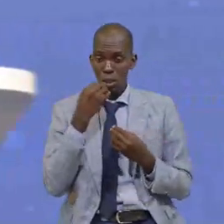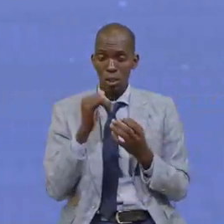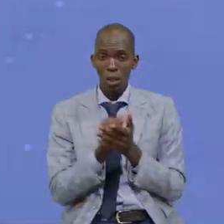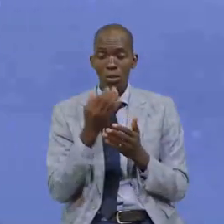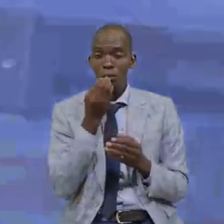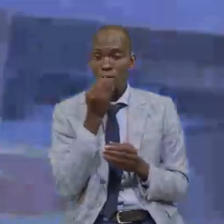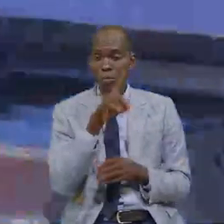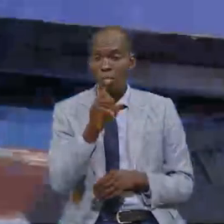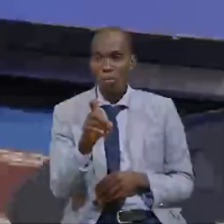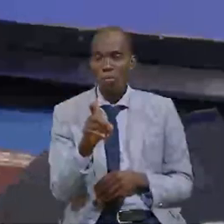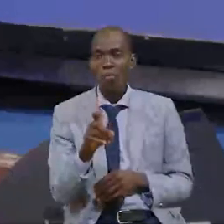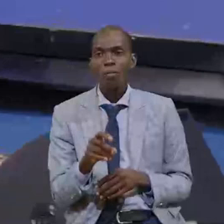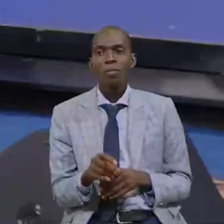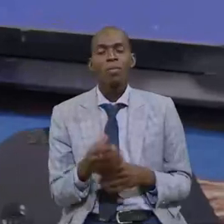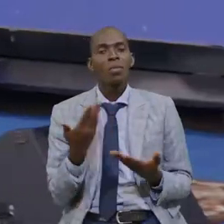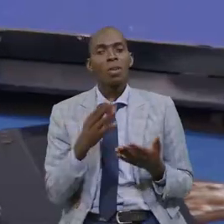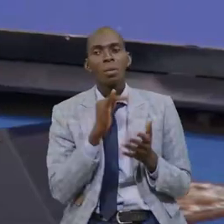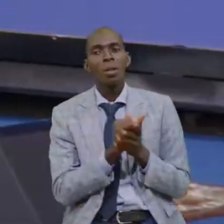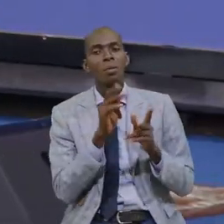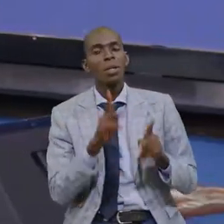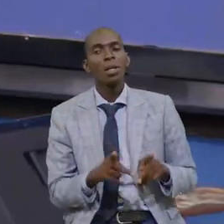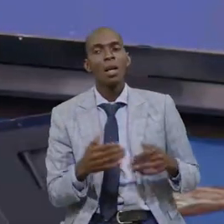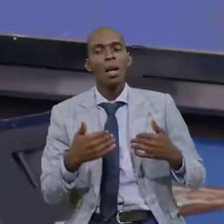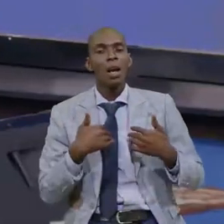hein? Cette personne peut-être a